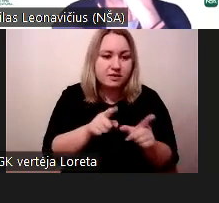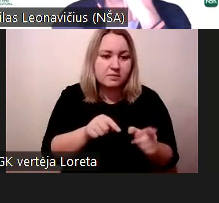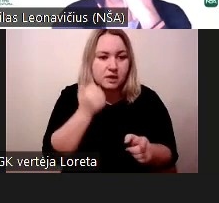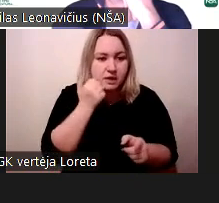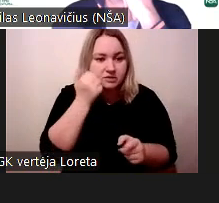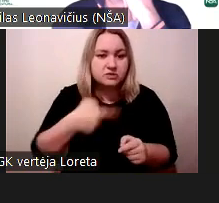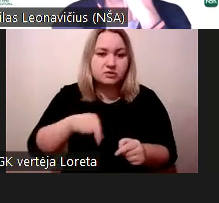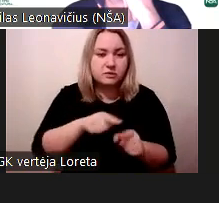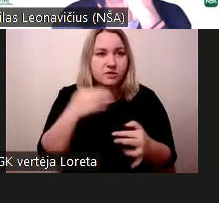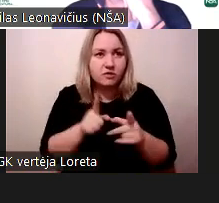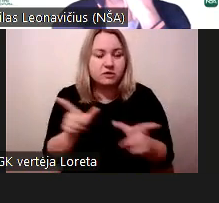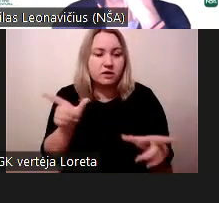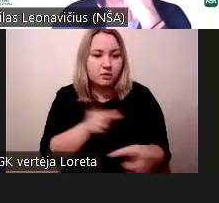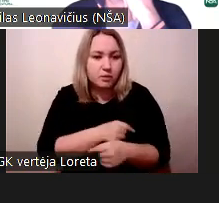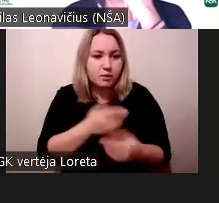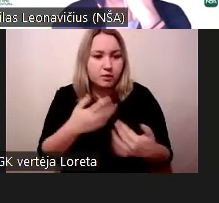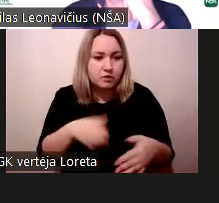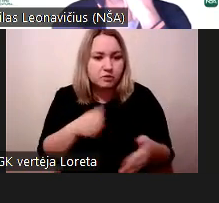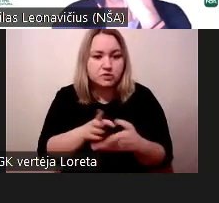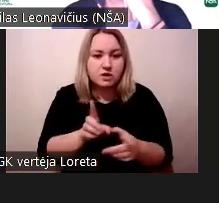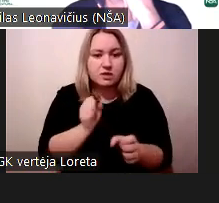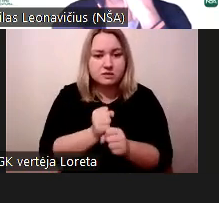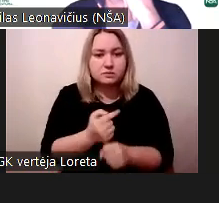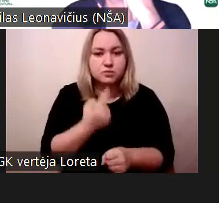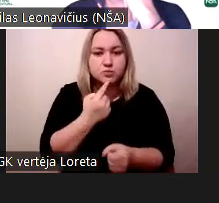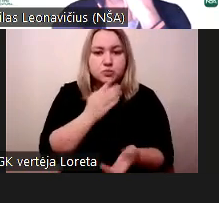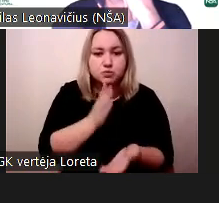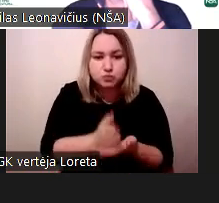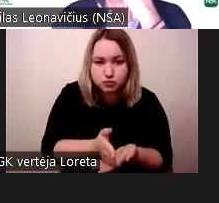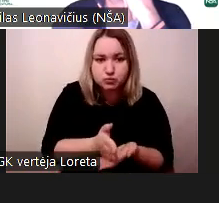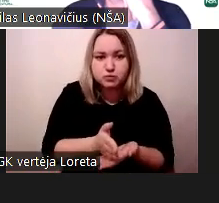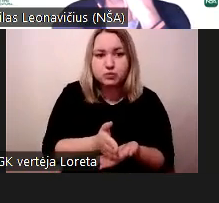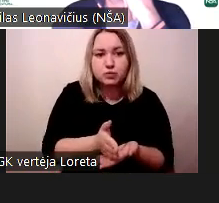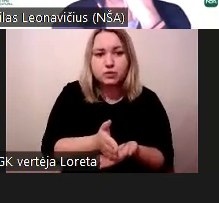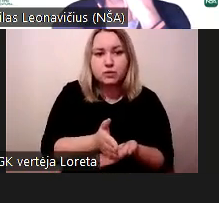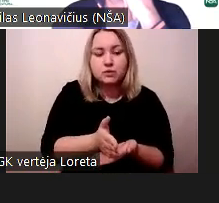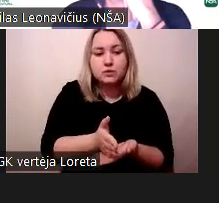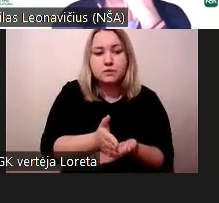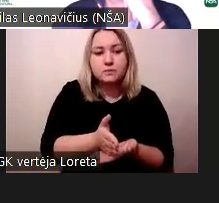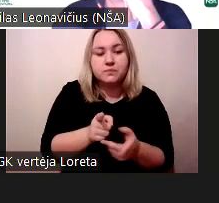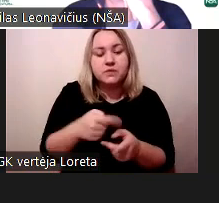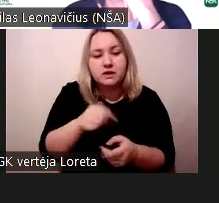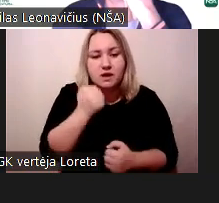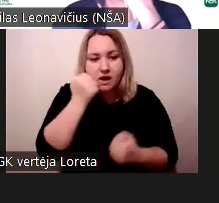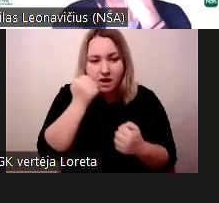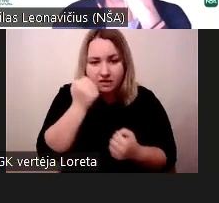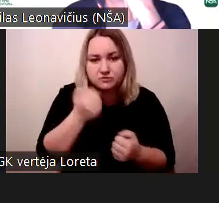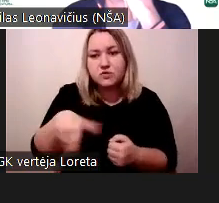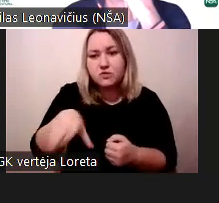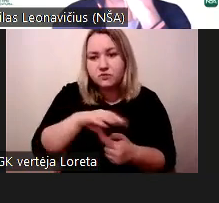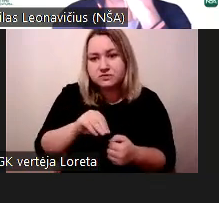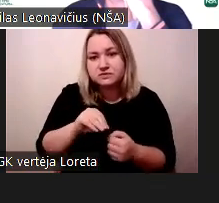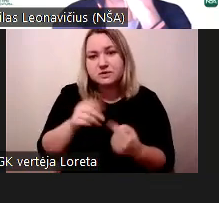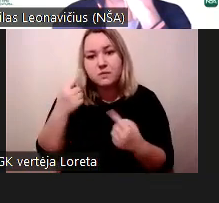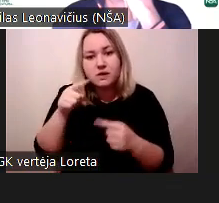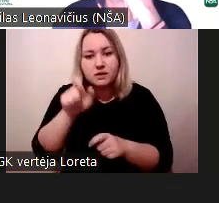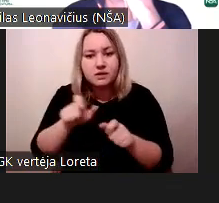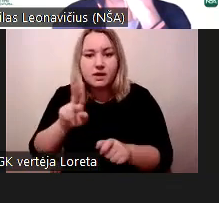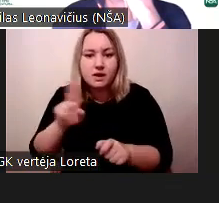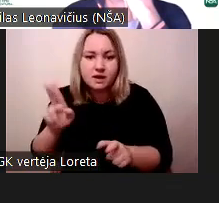būti išsekę. Tai toks sunkus darbas. Nepaprastai, nepaprastai dėkojame visiems kitiems,